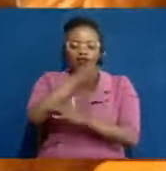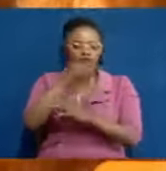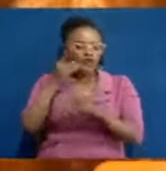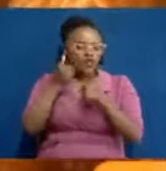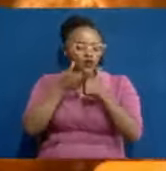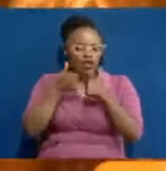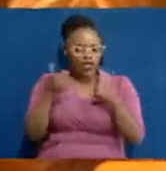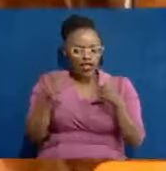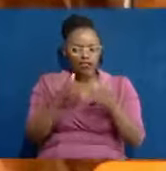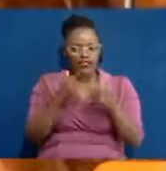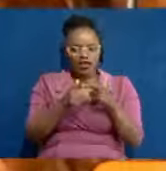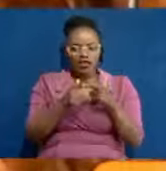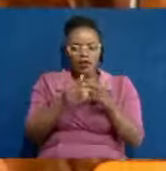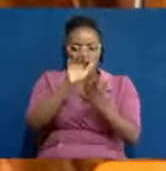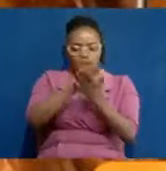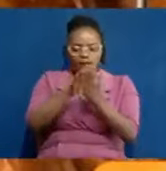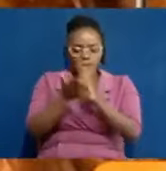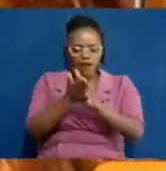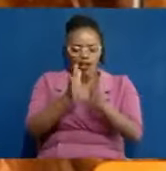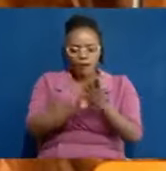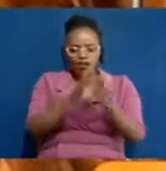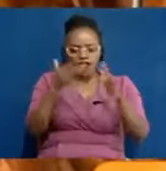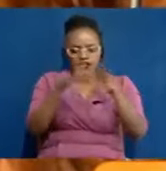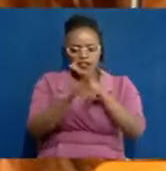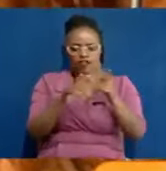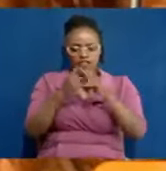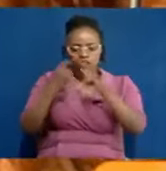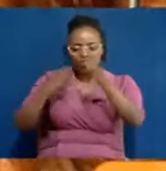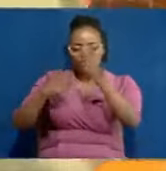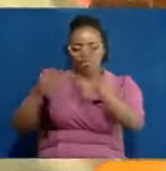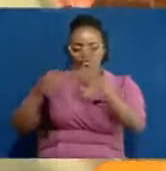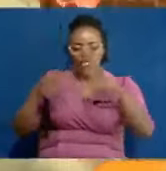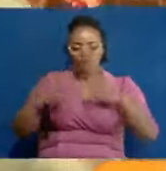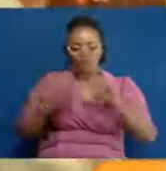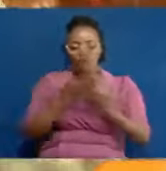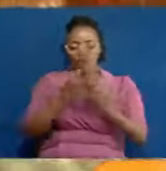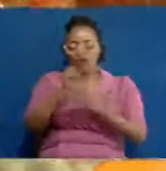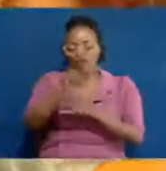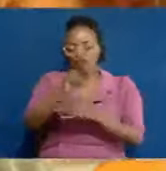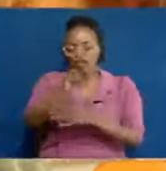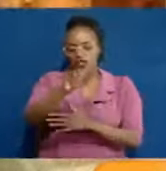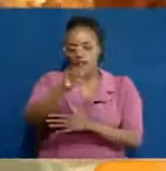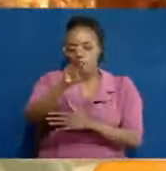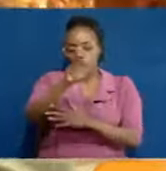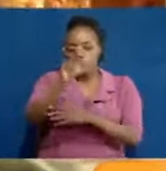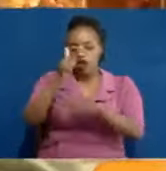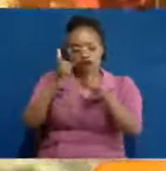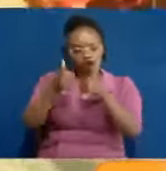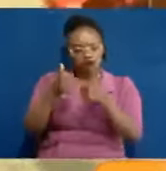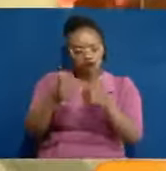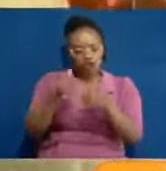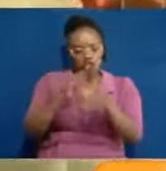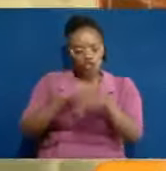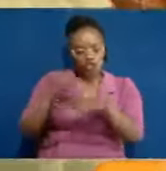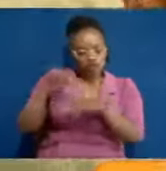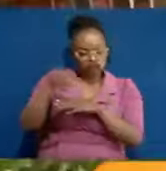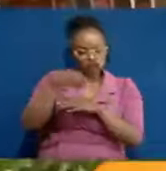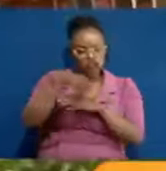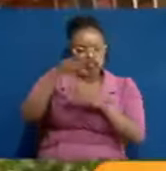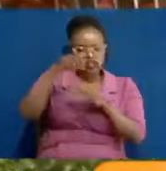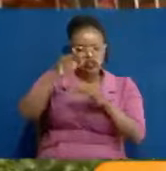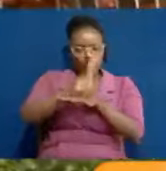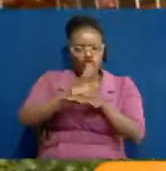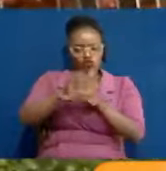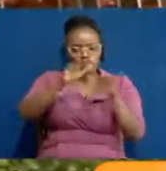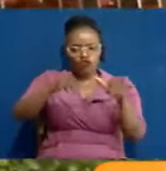vizuri, tunaipack kwa magunia, tunauzia wateja. Hii mbolea ni mzuri sana ukiweka kwa mimea yako shambani.